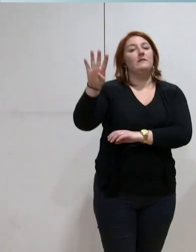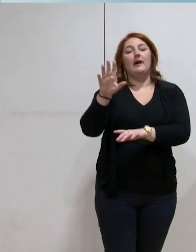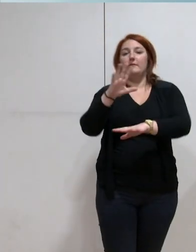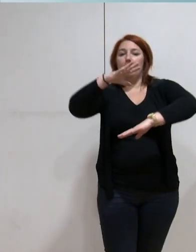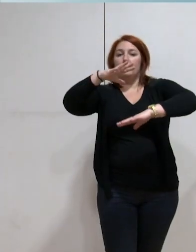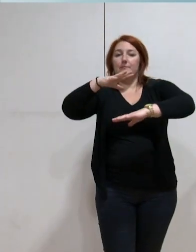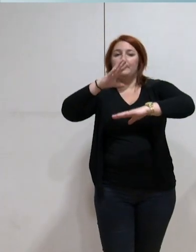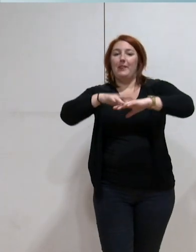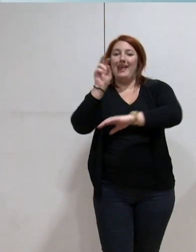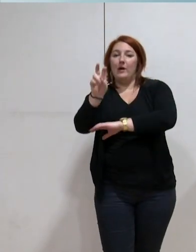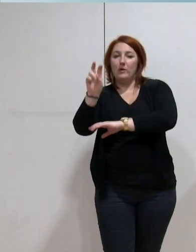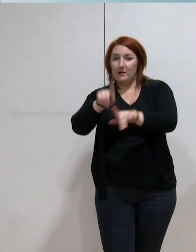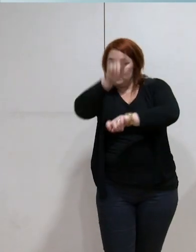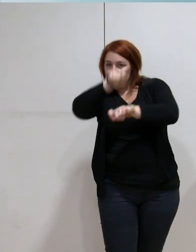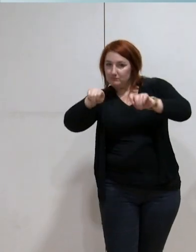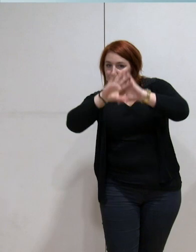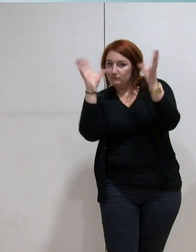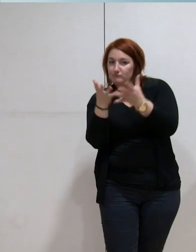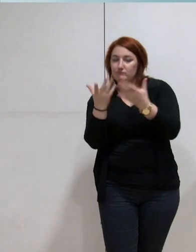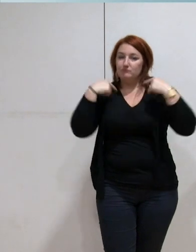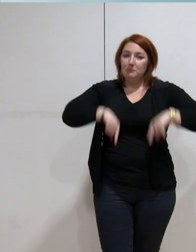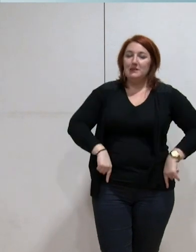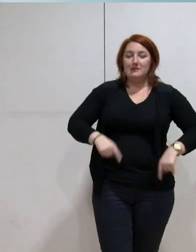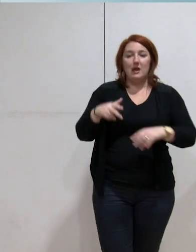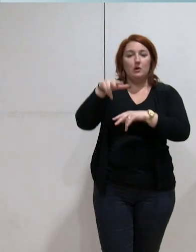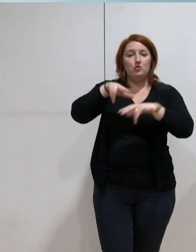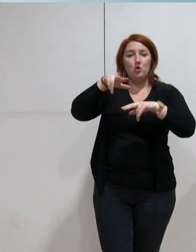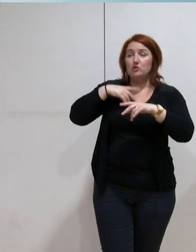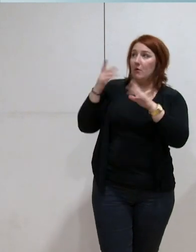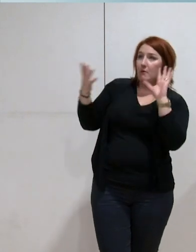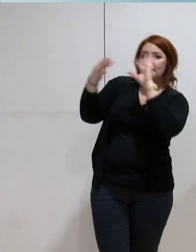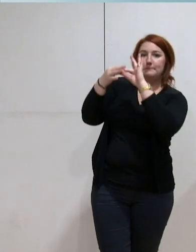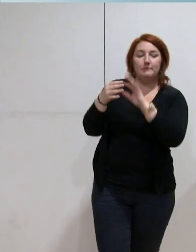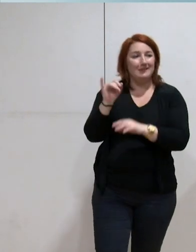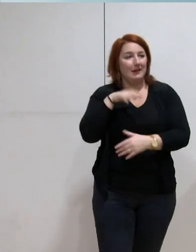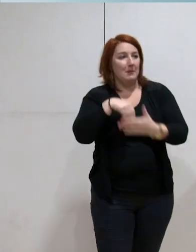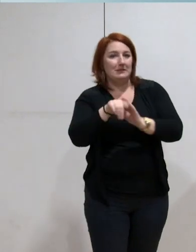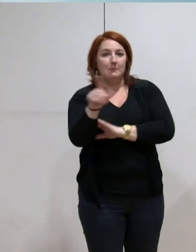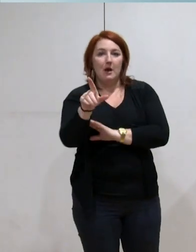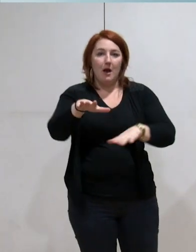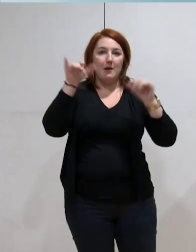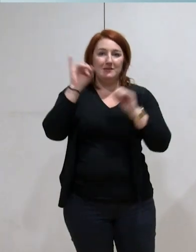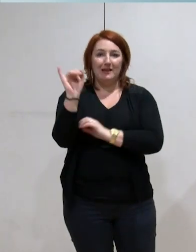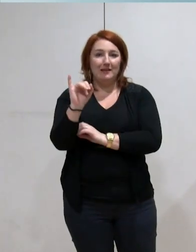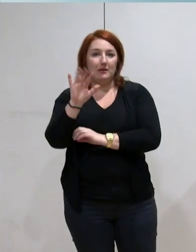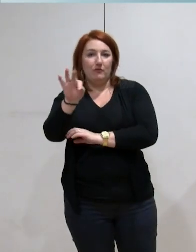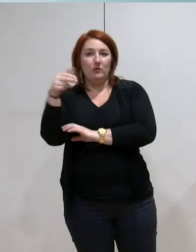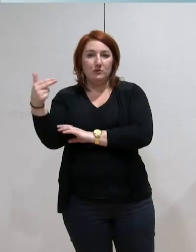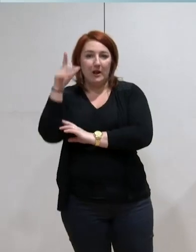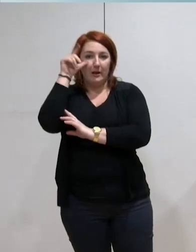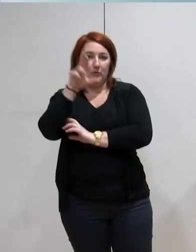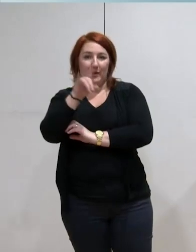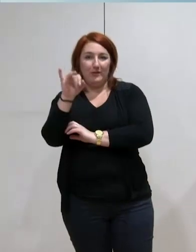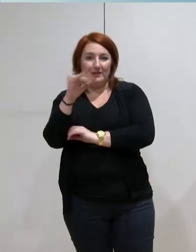avenant avec le ministère du logement qui ne prend pas part au vote qui s'abstient Front national